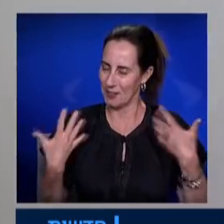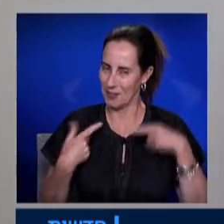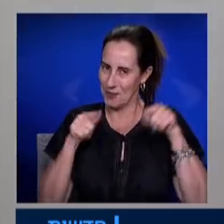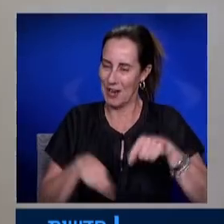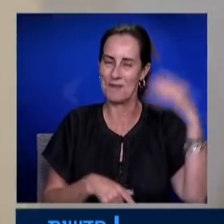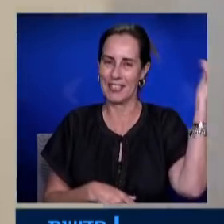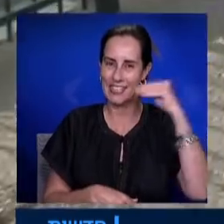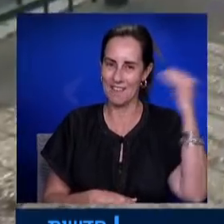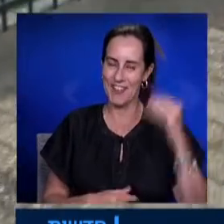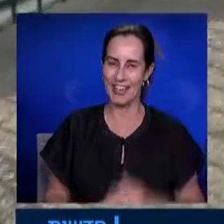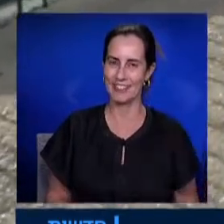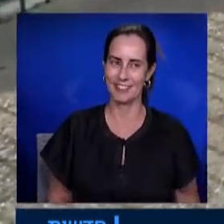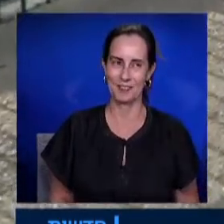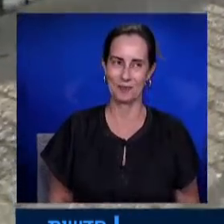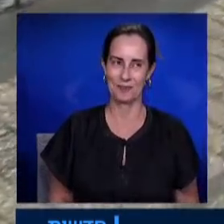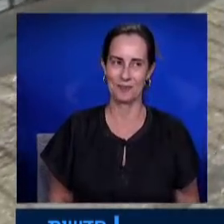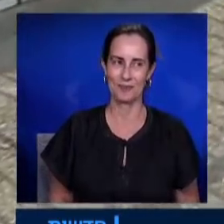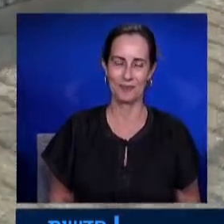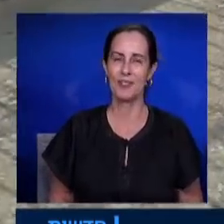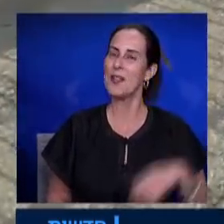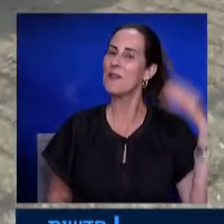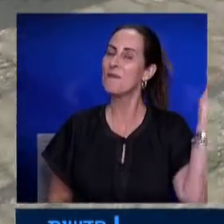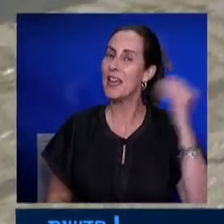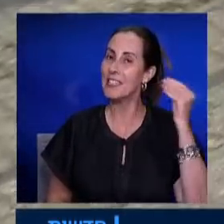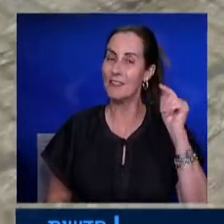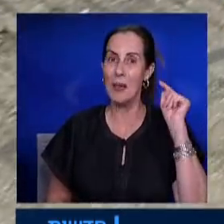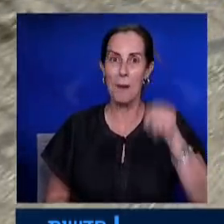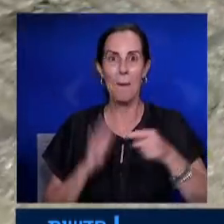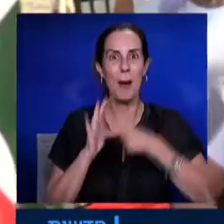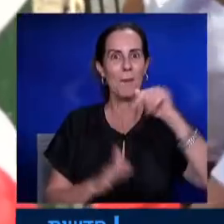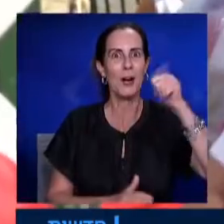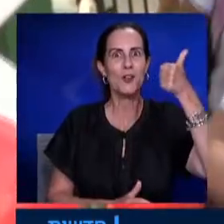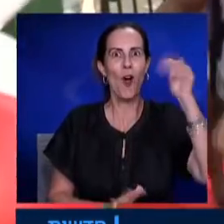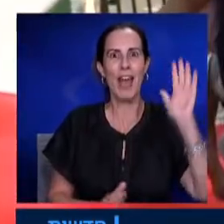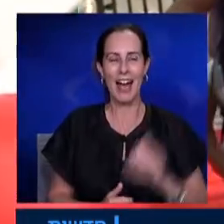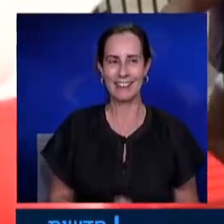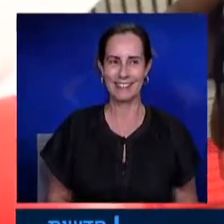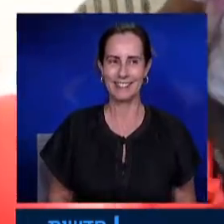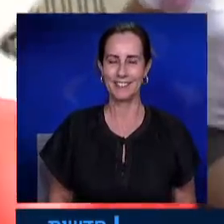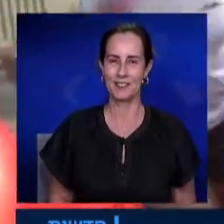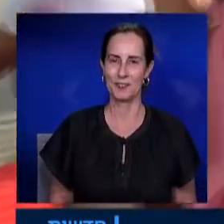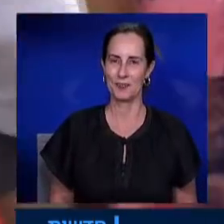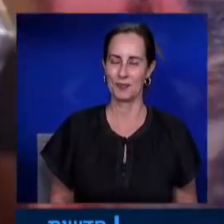בית הספר. לבית הספר היא הגיעה לראשונה בחייה.